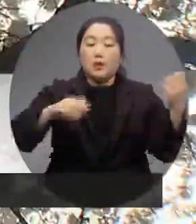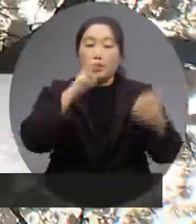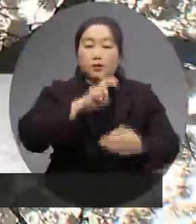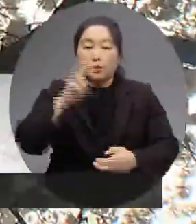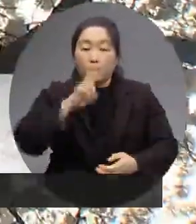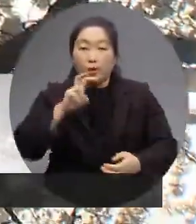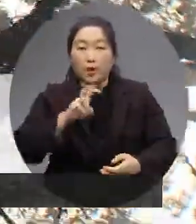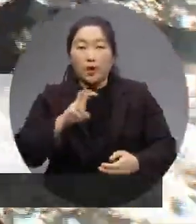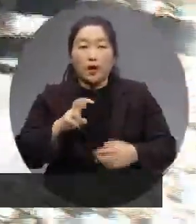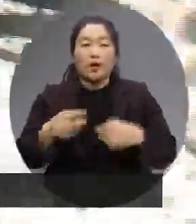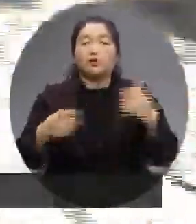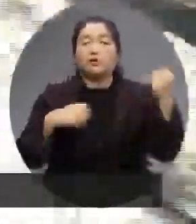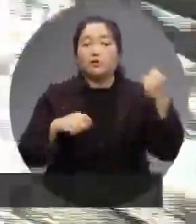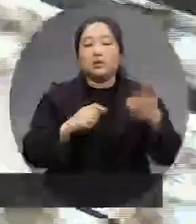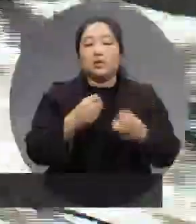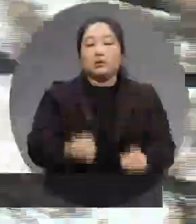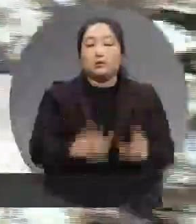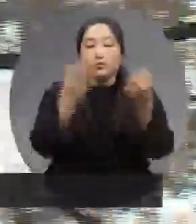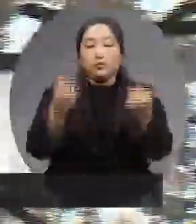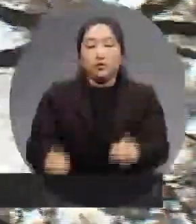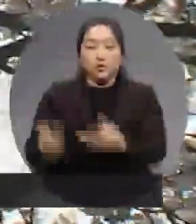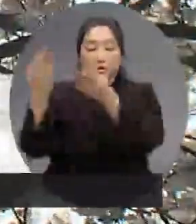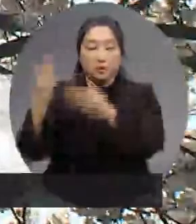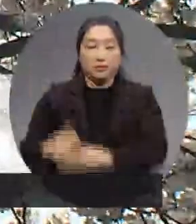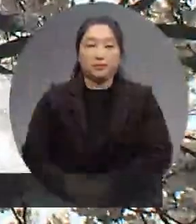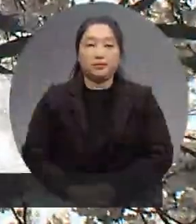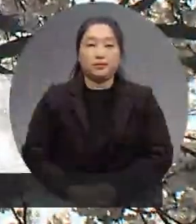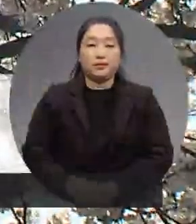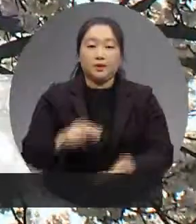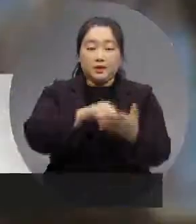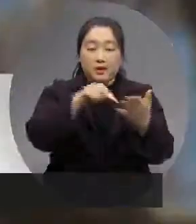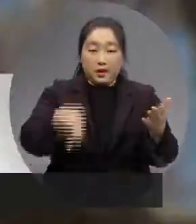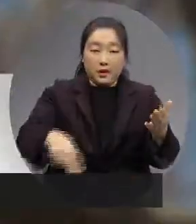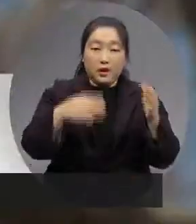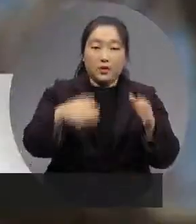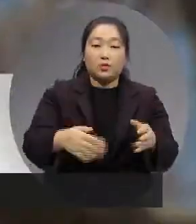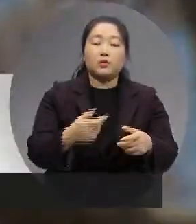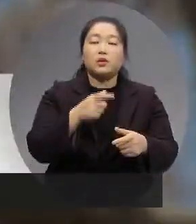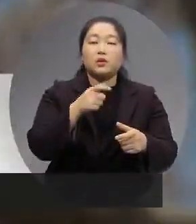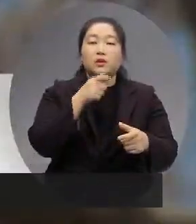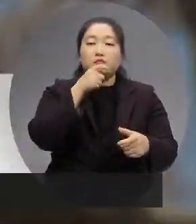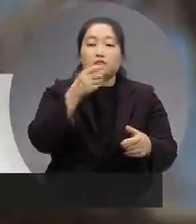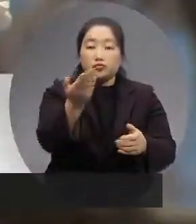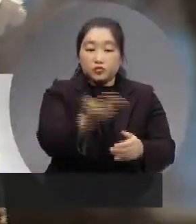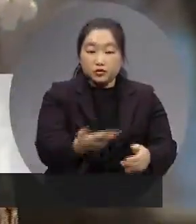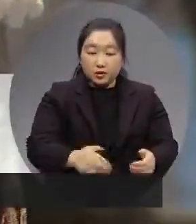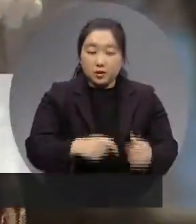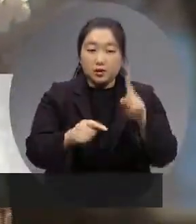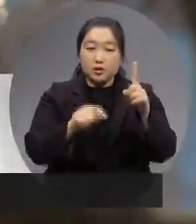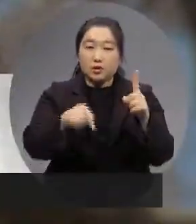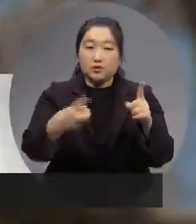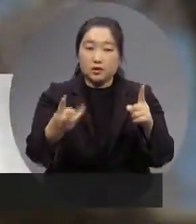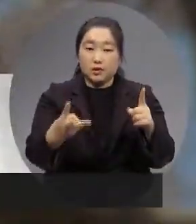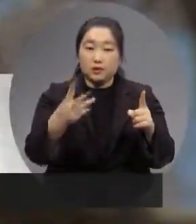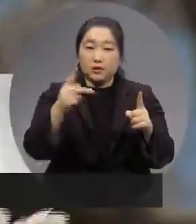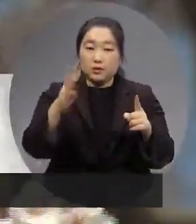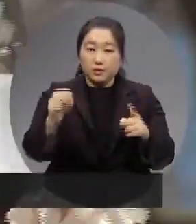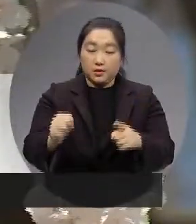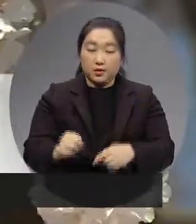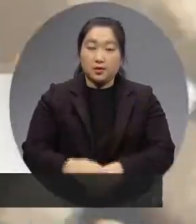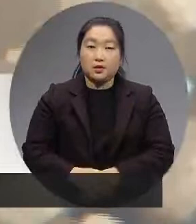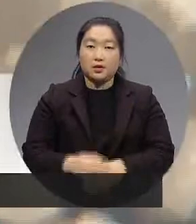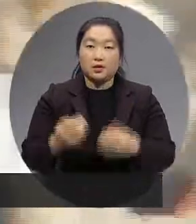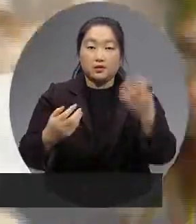버스킹 등으로 구성한 벚꽃 축제를 개최합니다. 단양구는 단양읍 수변길 1.3km 구간에서